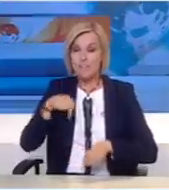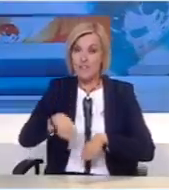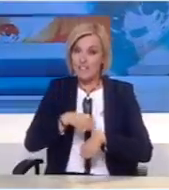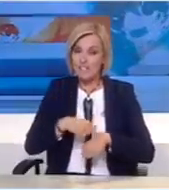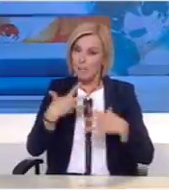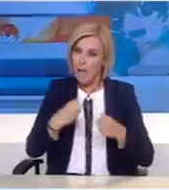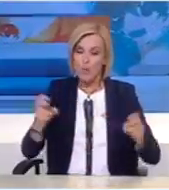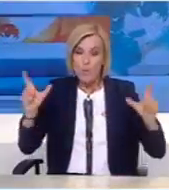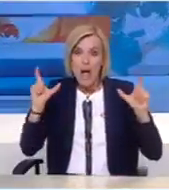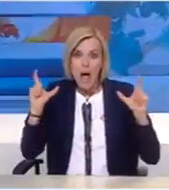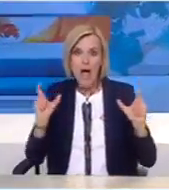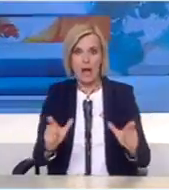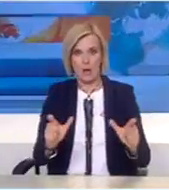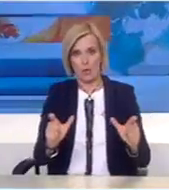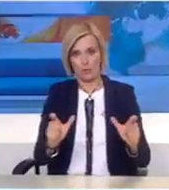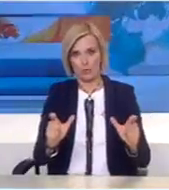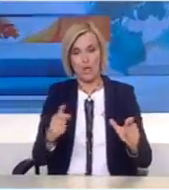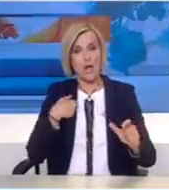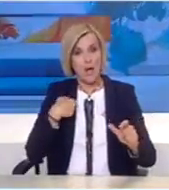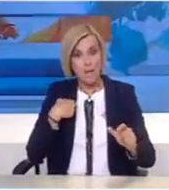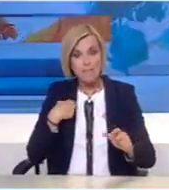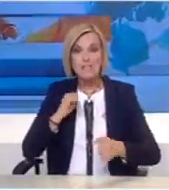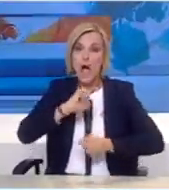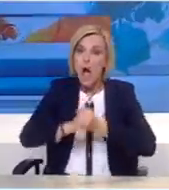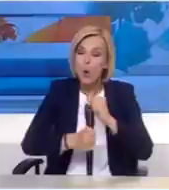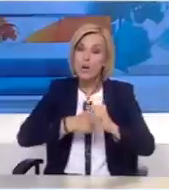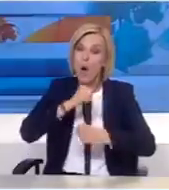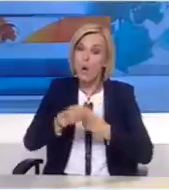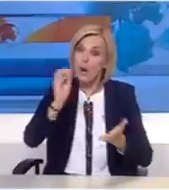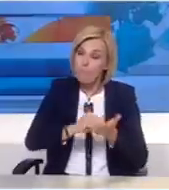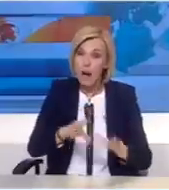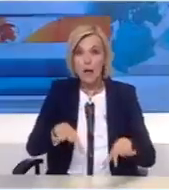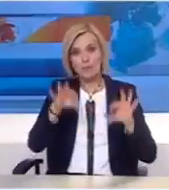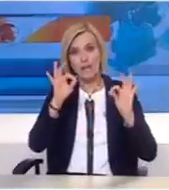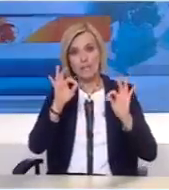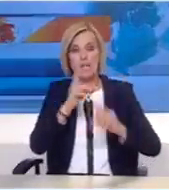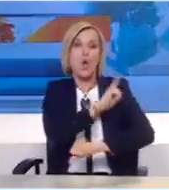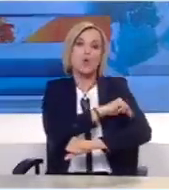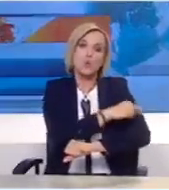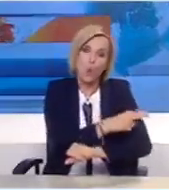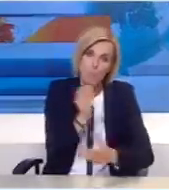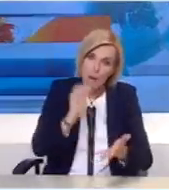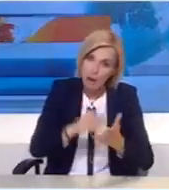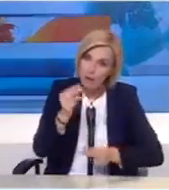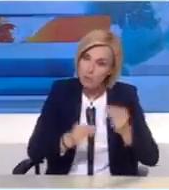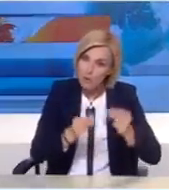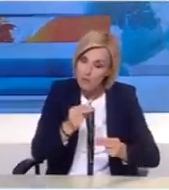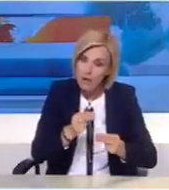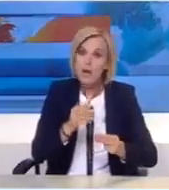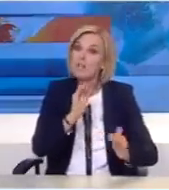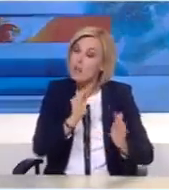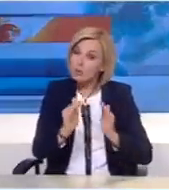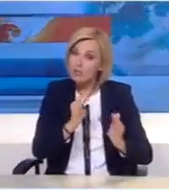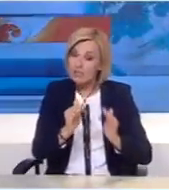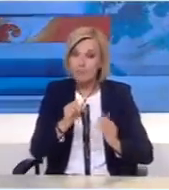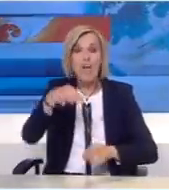εκτεταμένη μετάδοση στην κοινότητα και θα ξεκινάμε όλο τον αγώνα μας από την αρχή, το σύστημα υγείας να μην φορτωθεί, οι άνθρωποι,